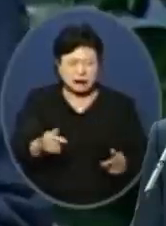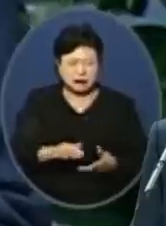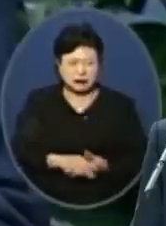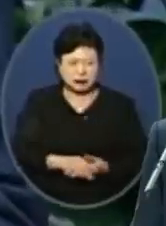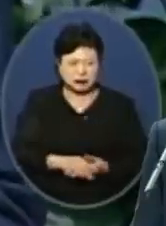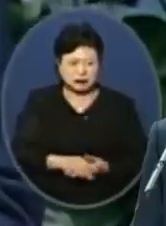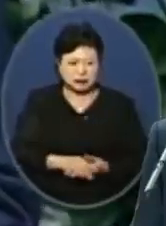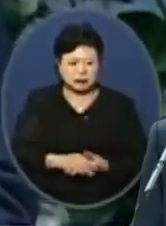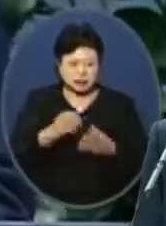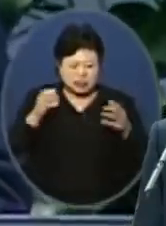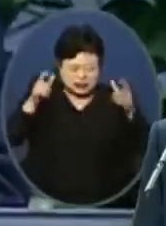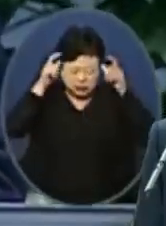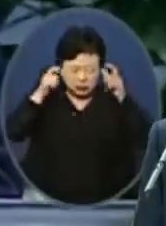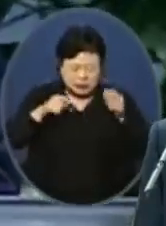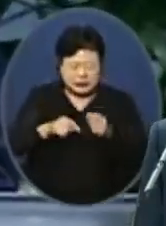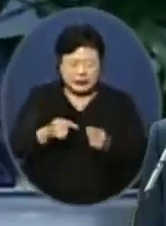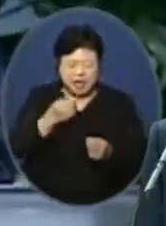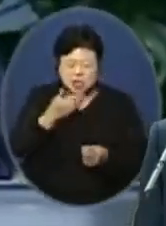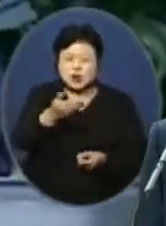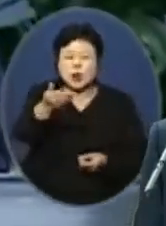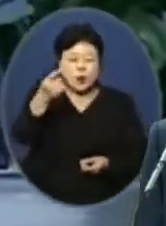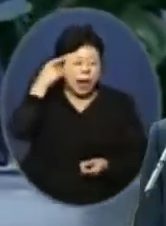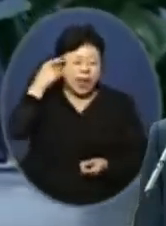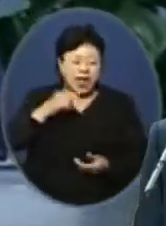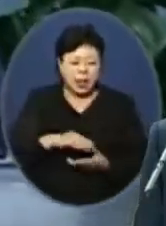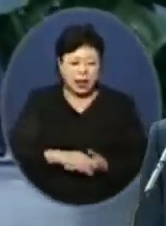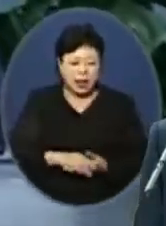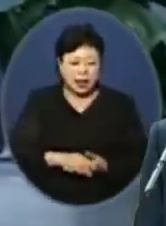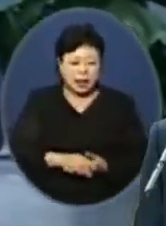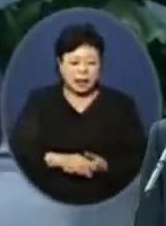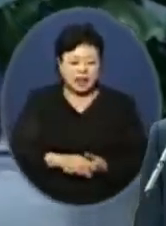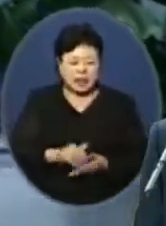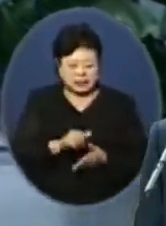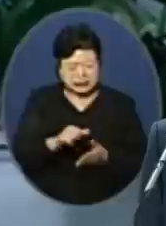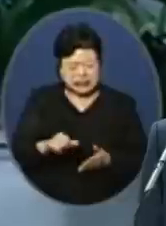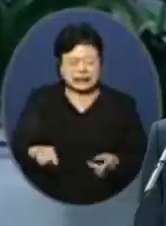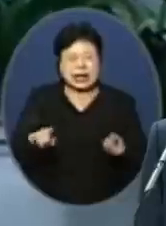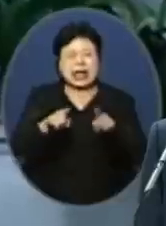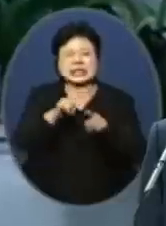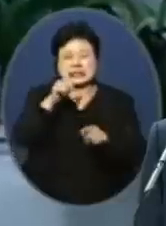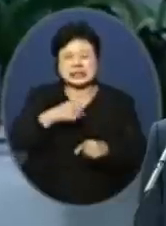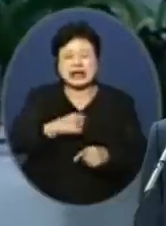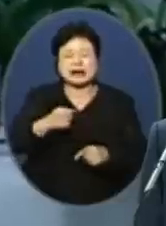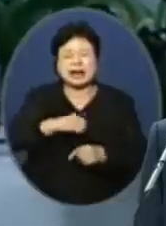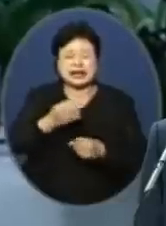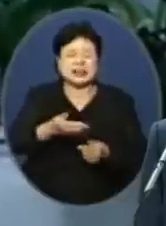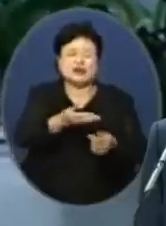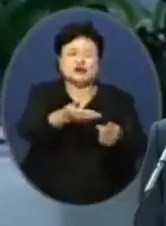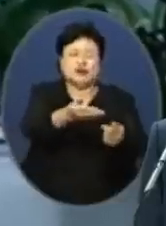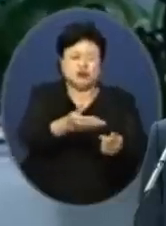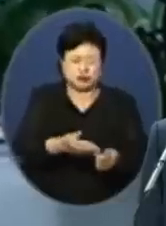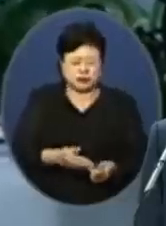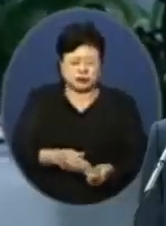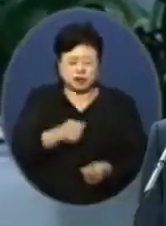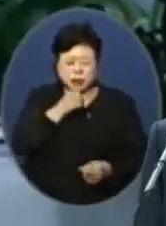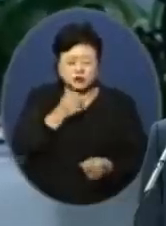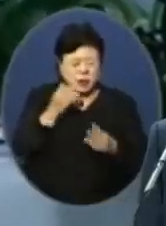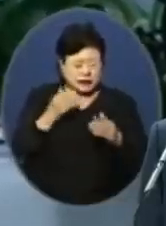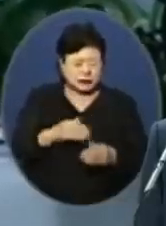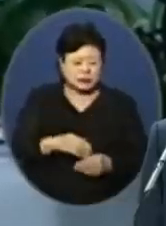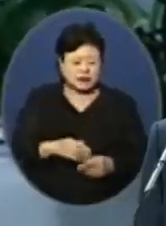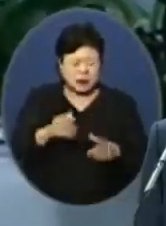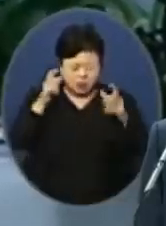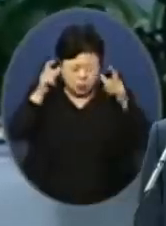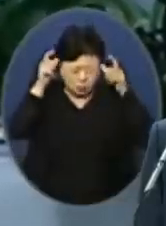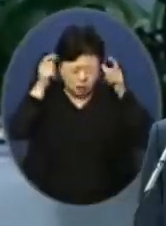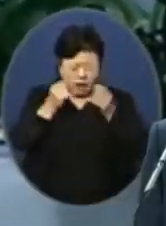왜 살찐 송아지를 잡았습니까? 야, 너는 나하고 같이 있으니까 내 것이 다 내 것이고 염소 새끼 아니라